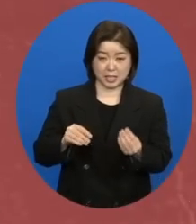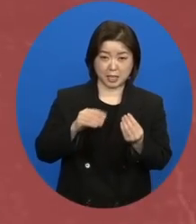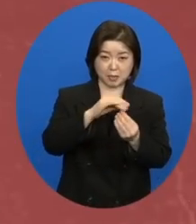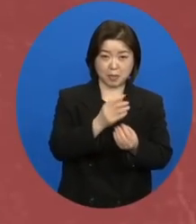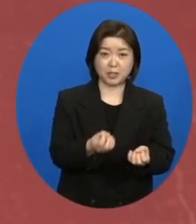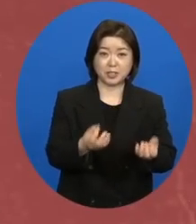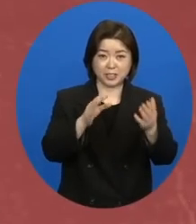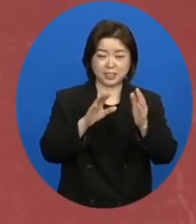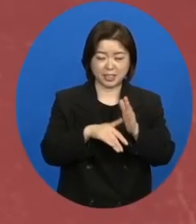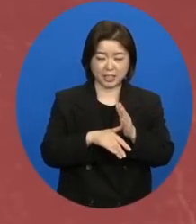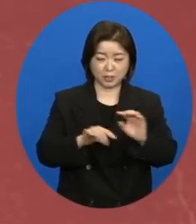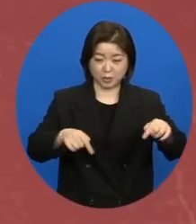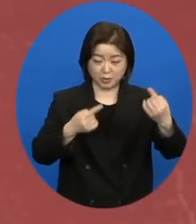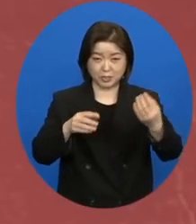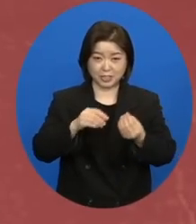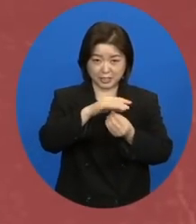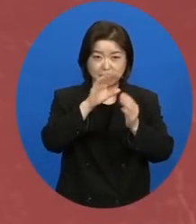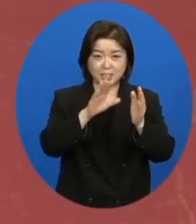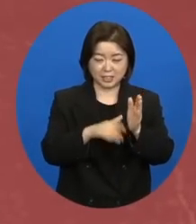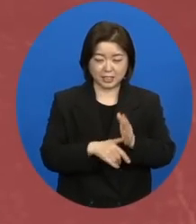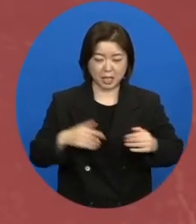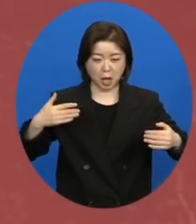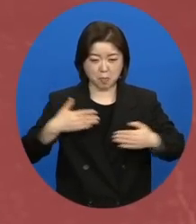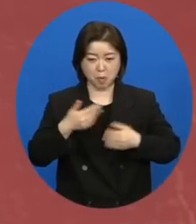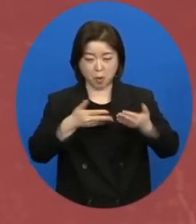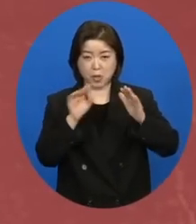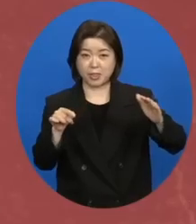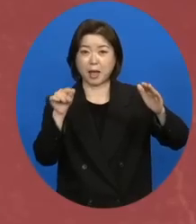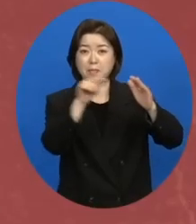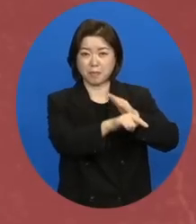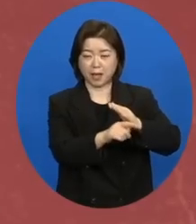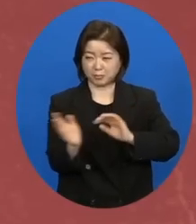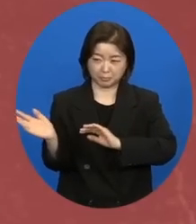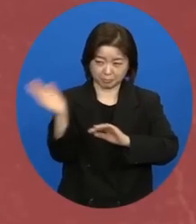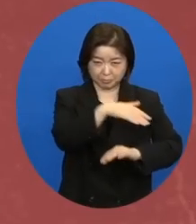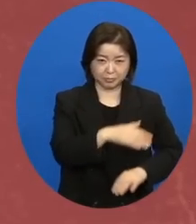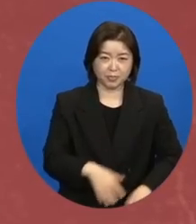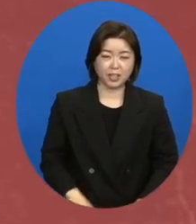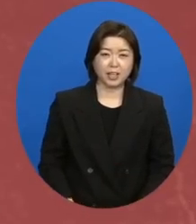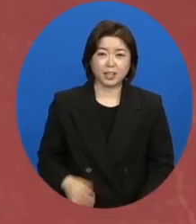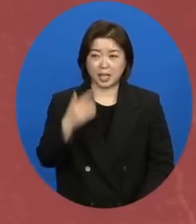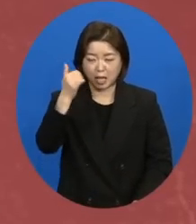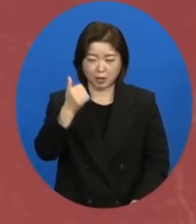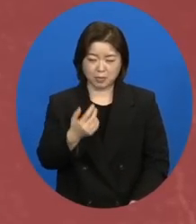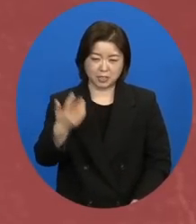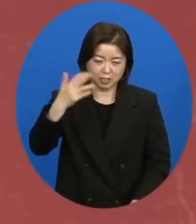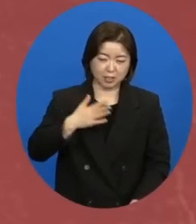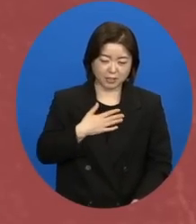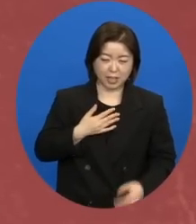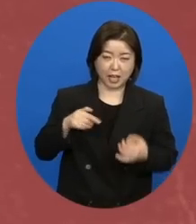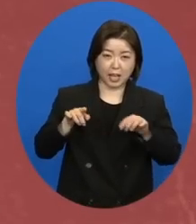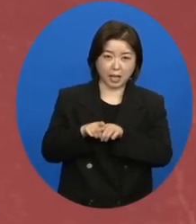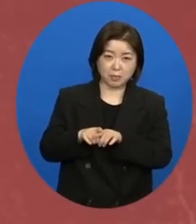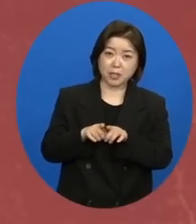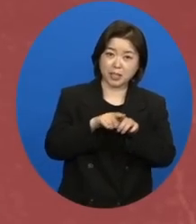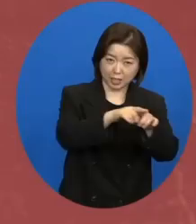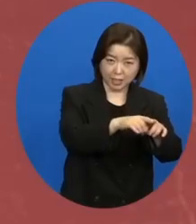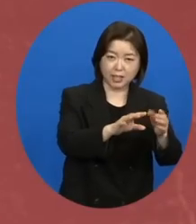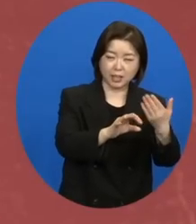다 목욕탕 한번 가면 목욕탕 가서 우리 아버지랑 꼭 같이 가잖아. 형하고 나를 데리고 가서